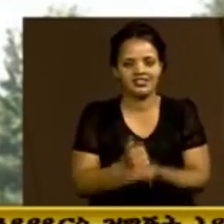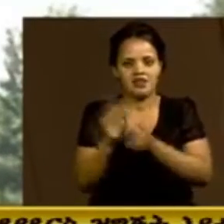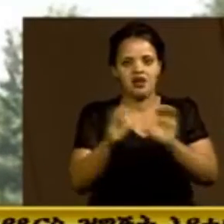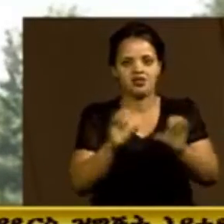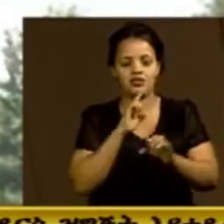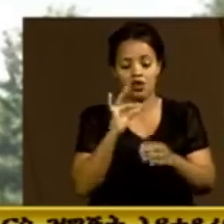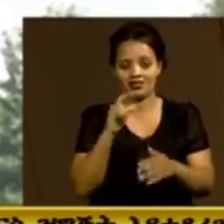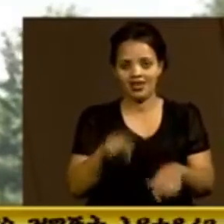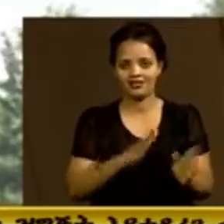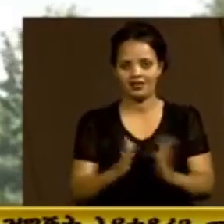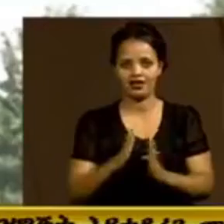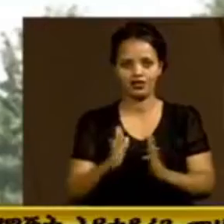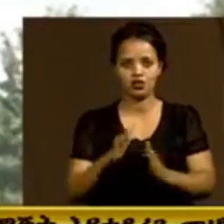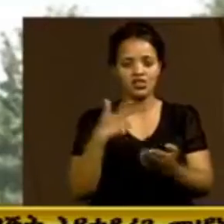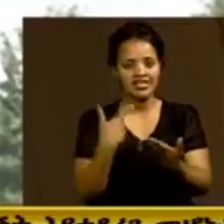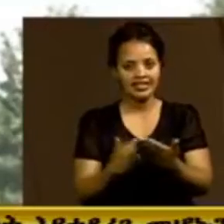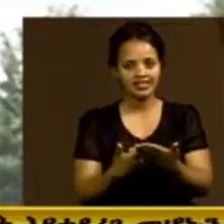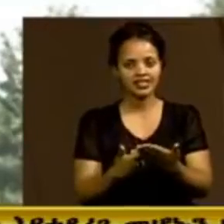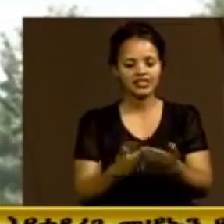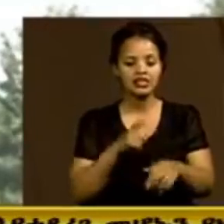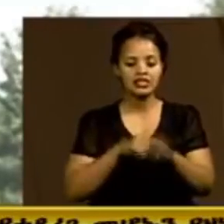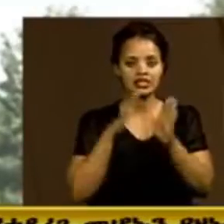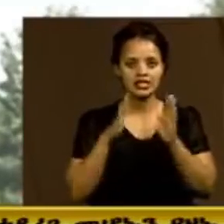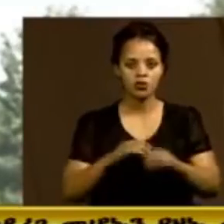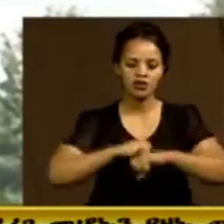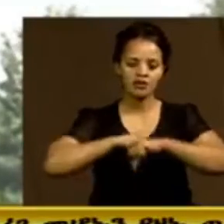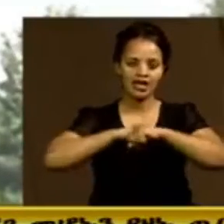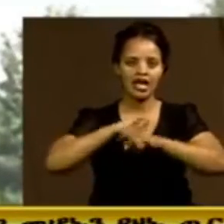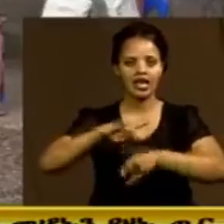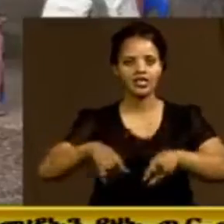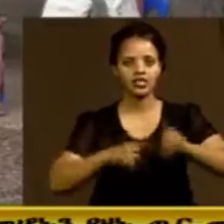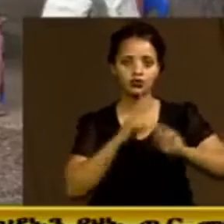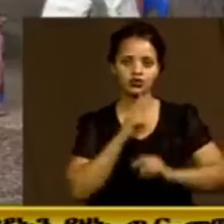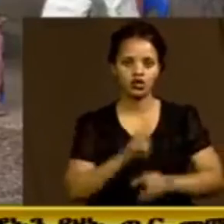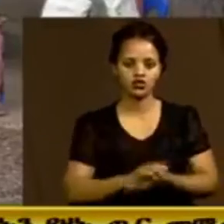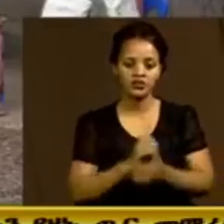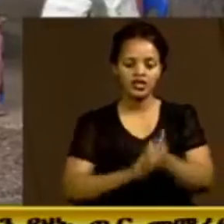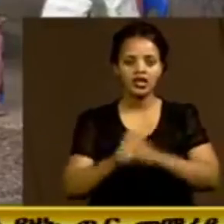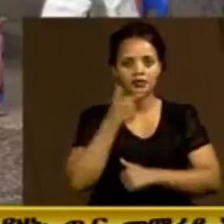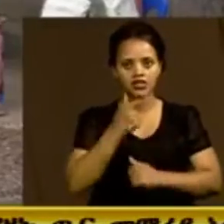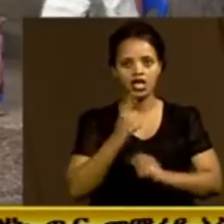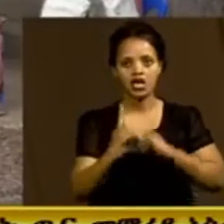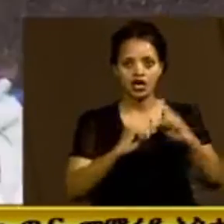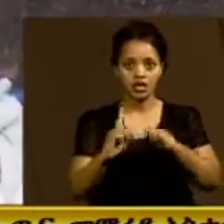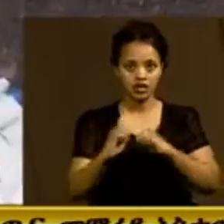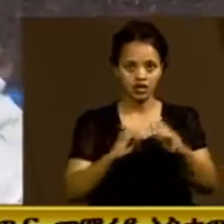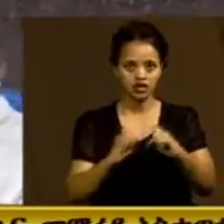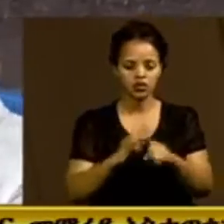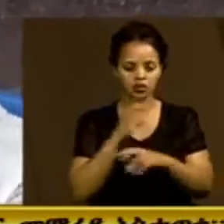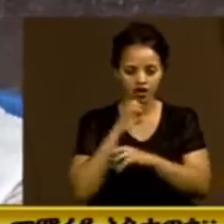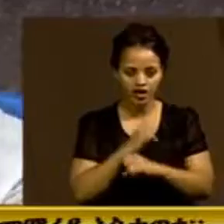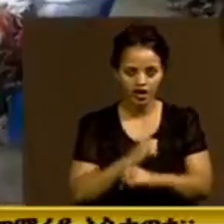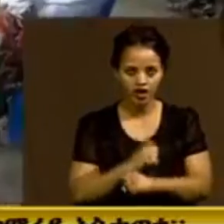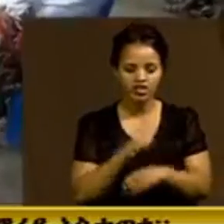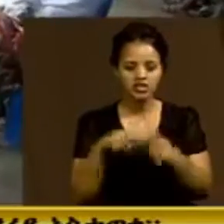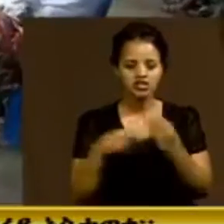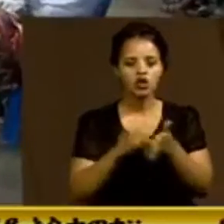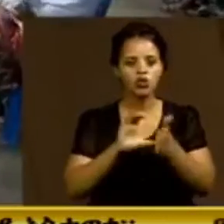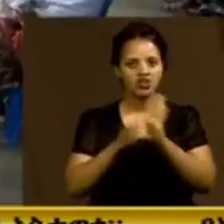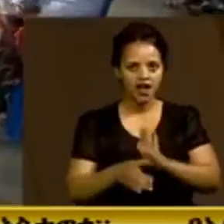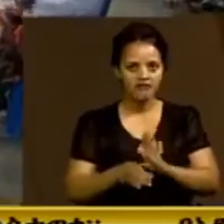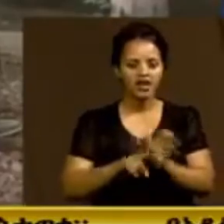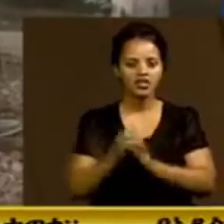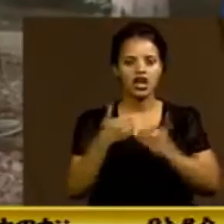ነው ለዛሬ። እነዚህ ጊዜያዊ መከላከያ ዘዴዎች ናቸው። ቀደም ሲል ያነጋገርናቸው አረጋውያን ስለ ኮሮና